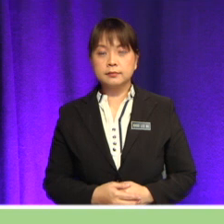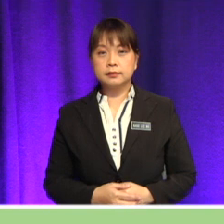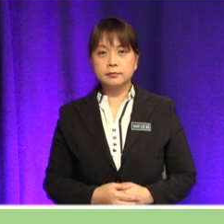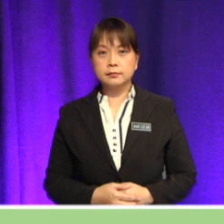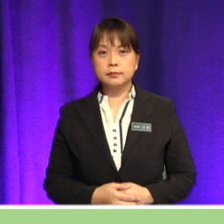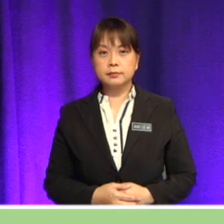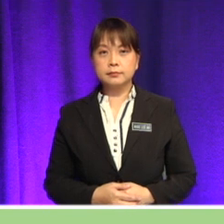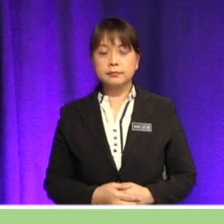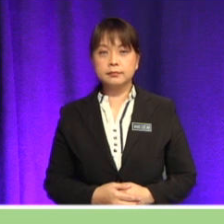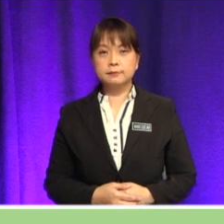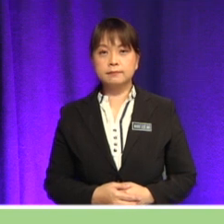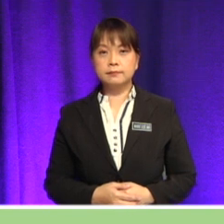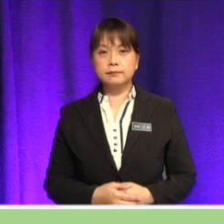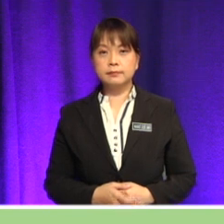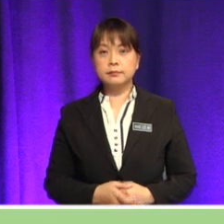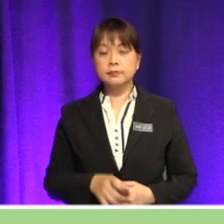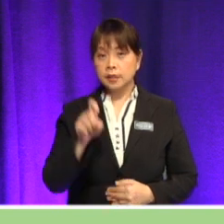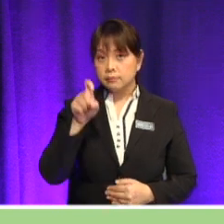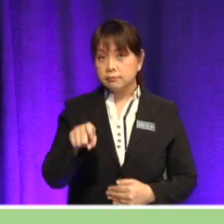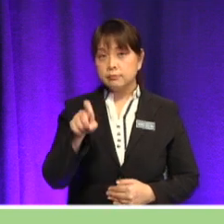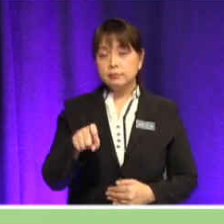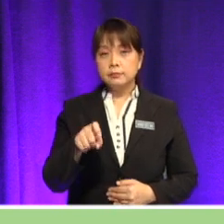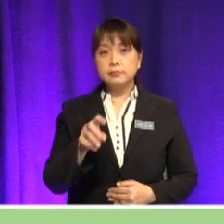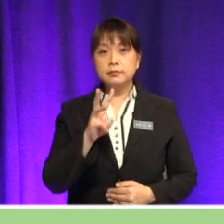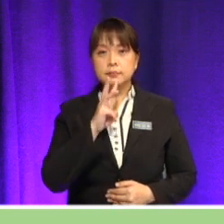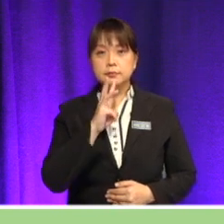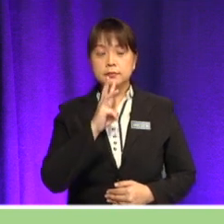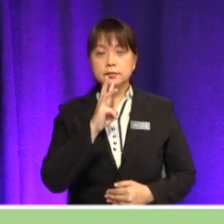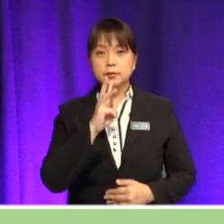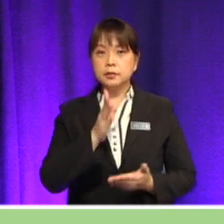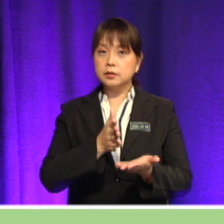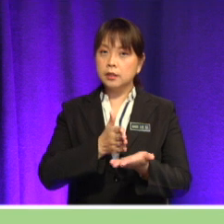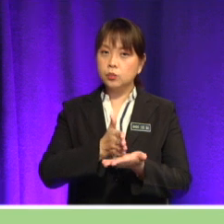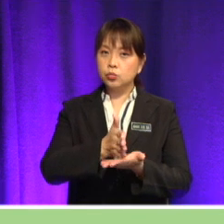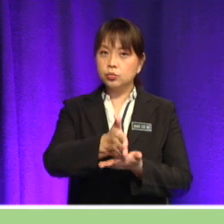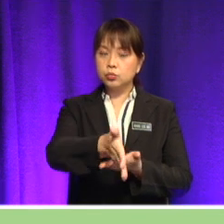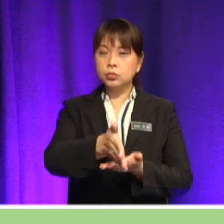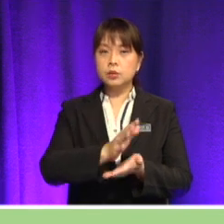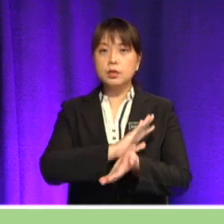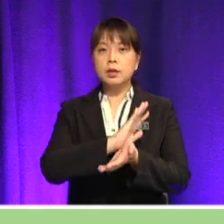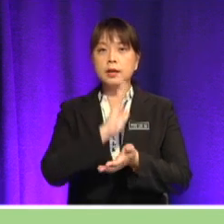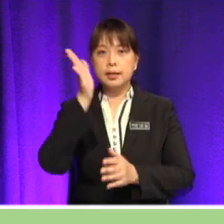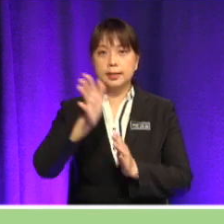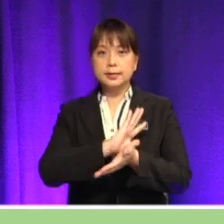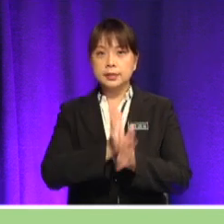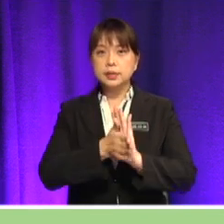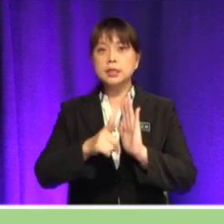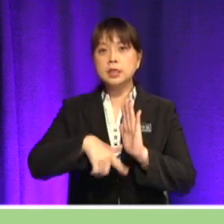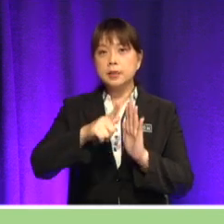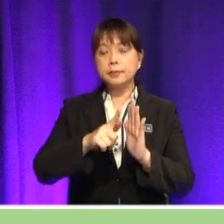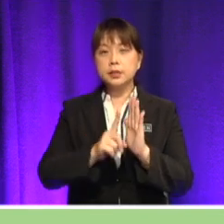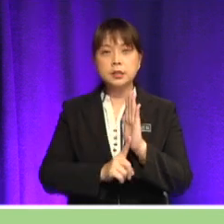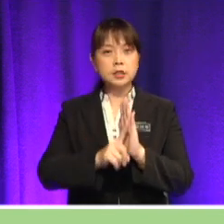dan tentulah air atau bendali yang lalu dekat sini dia akan menjadi lebih tinggi halajudel